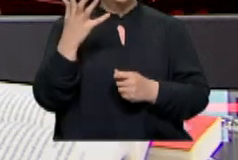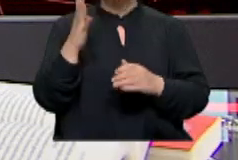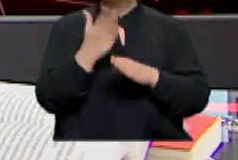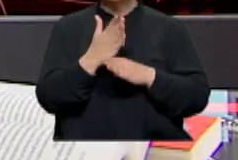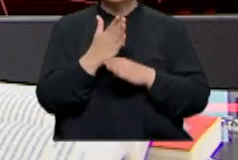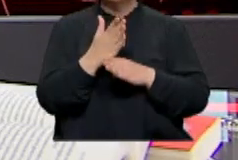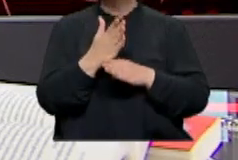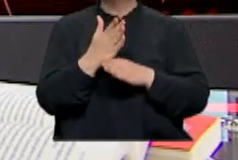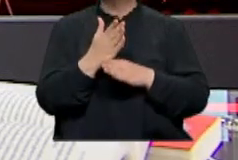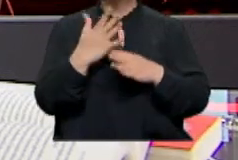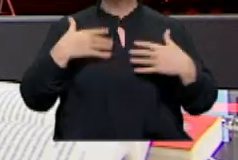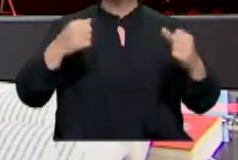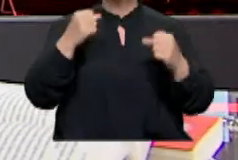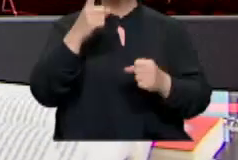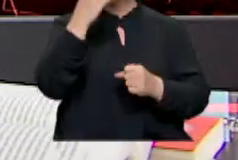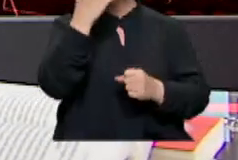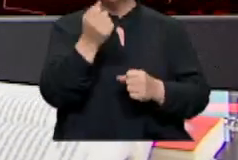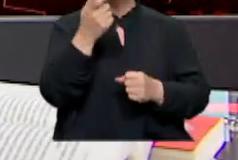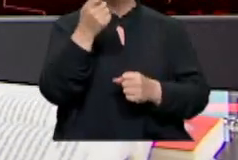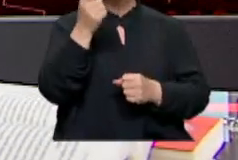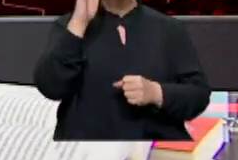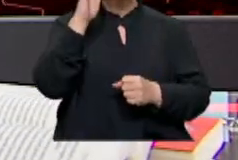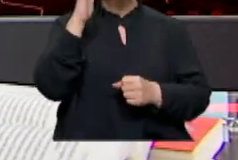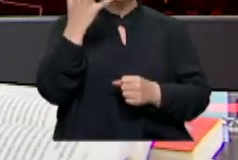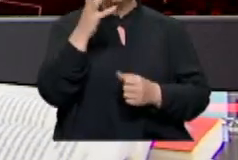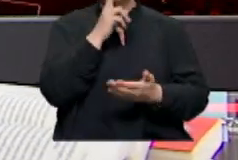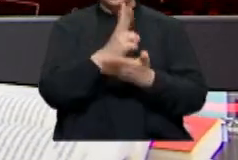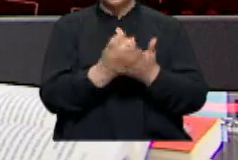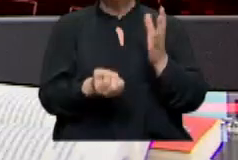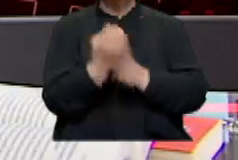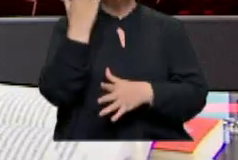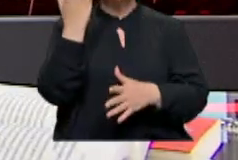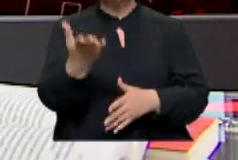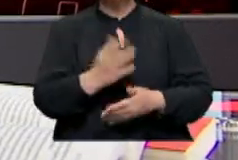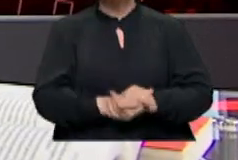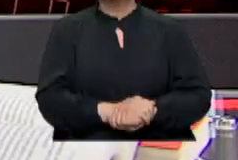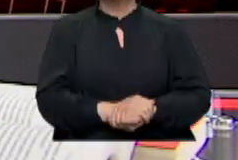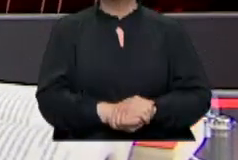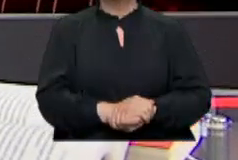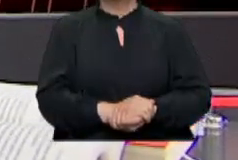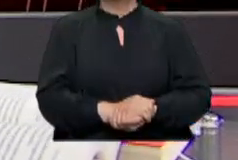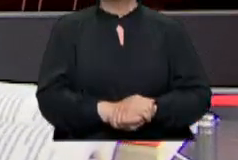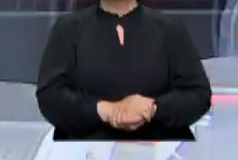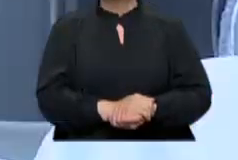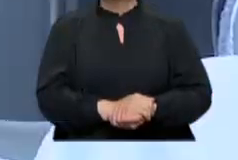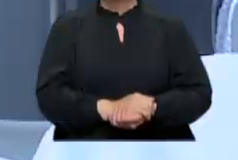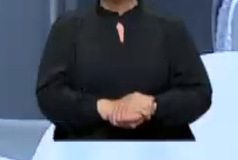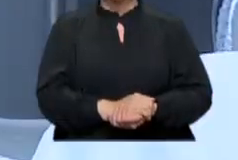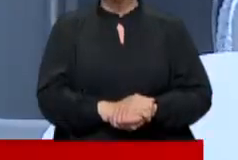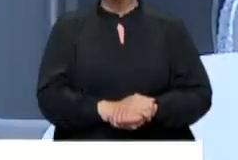Niye? Çünkü sağlıkçılara bir nöbet ücreti kararı şoku yaşatıldı.